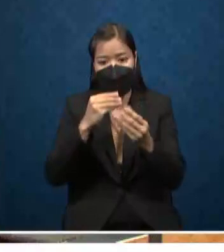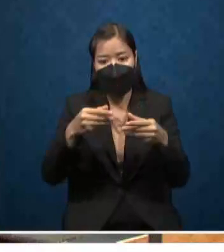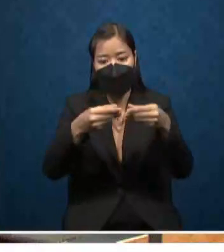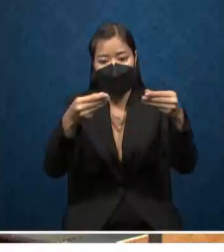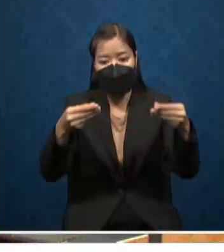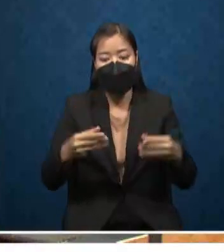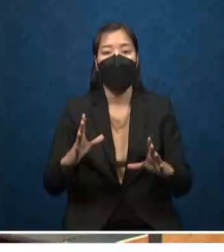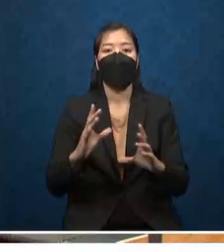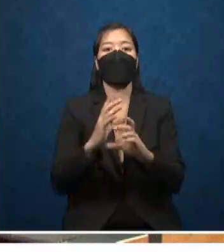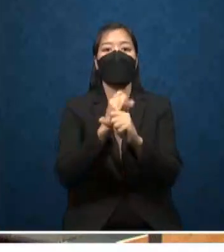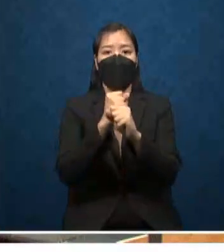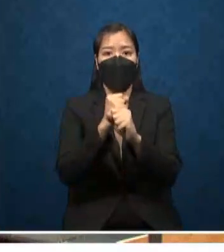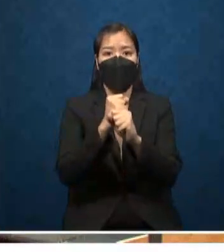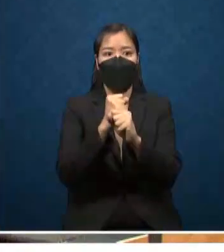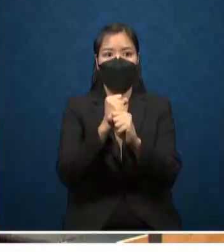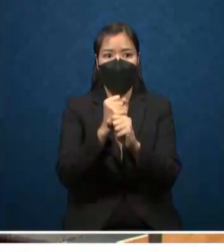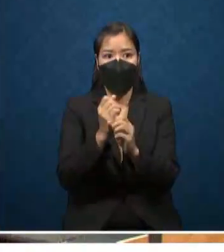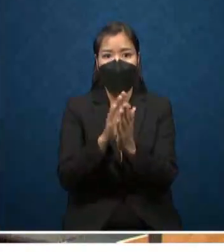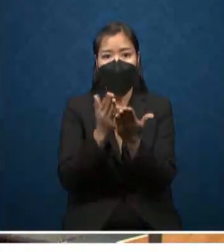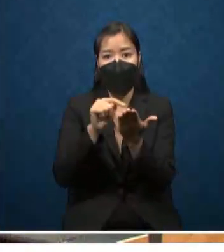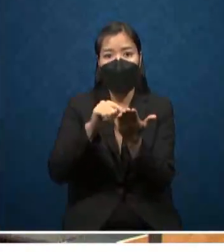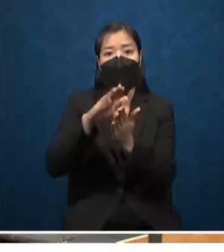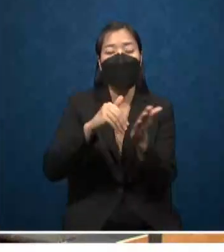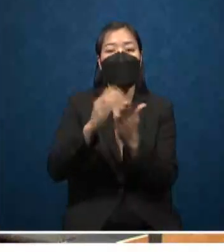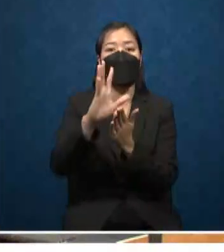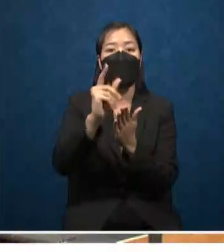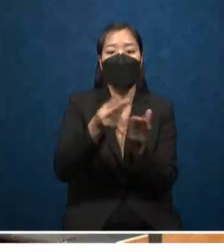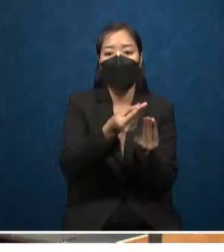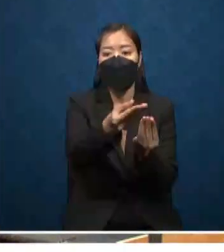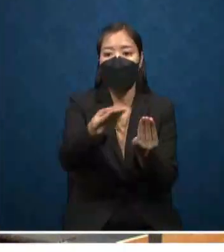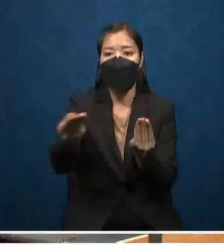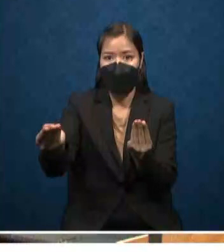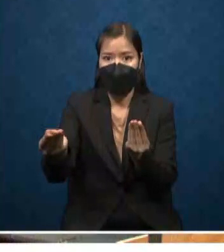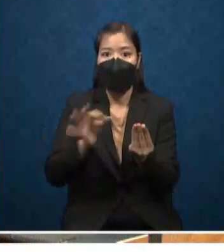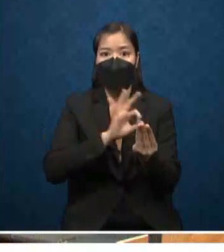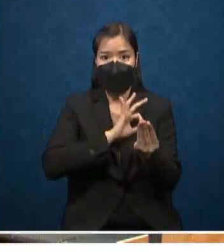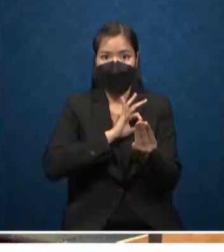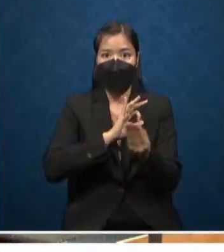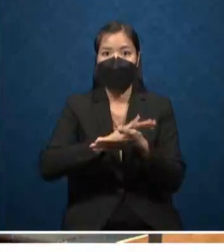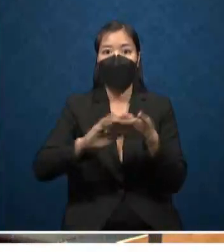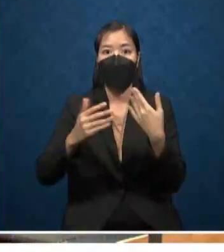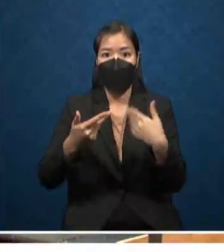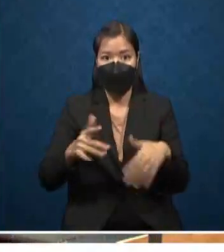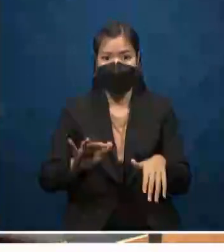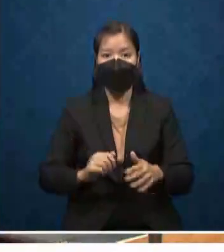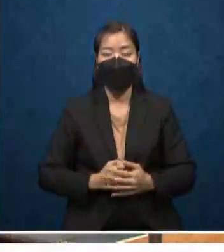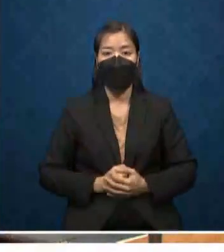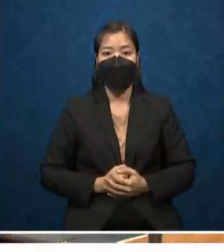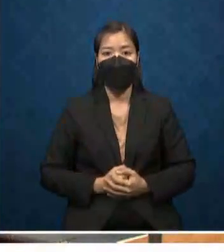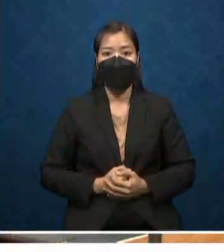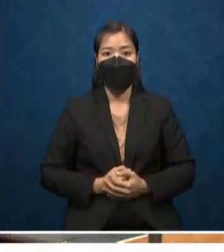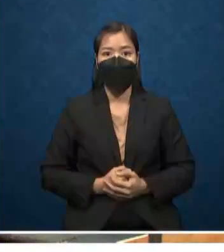ในรูปเล่มในเอกสารเล่มสีชมพูที่แจกจ่ายให้กับที่ประชุมและสมาชิกวุฒิสภาทุกท่านเรียบร้อยแล้วนะครับ